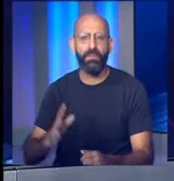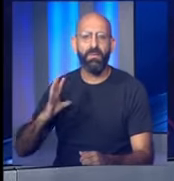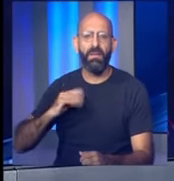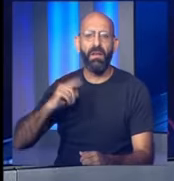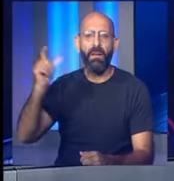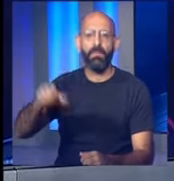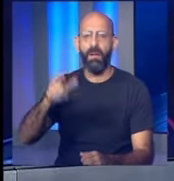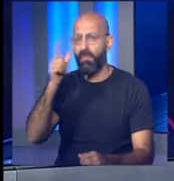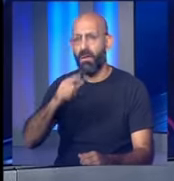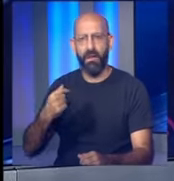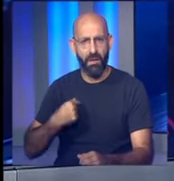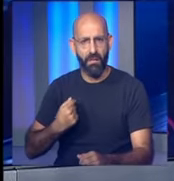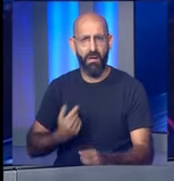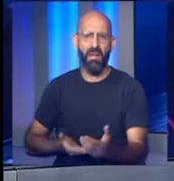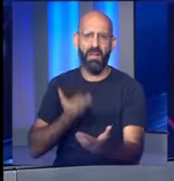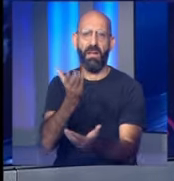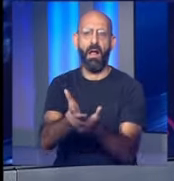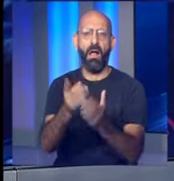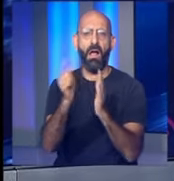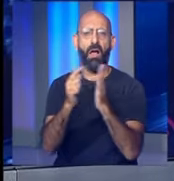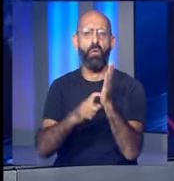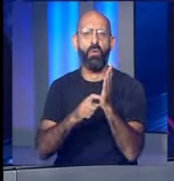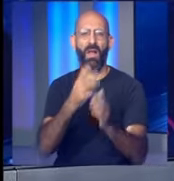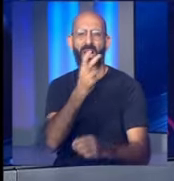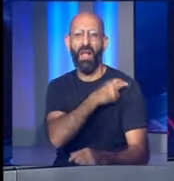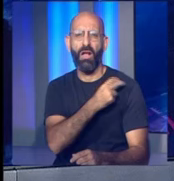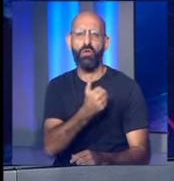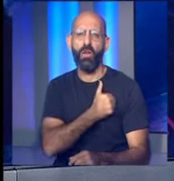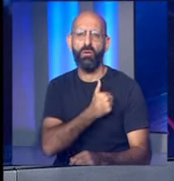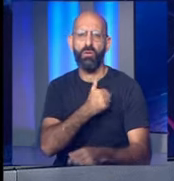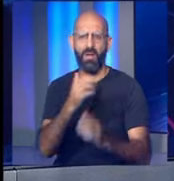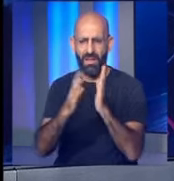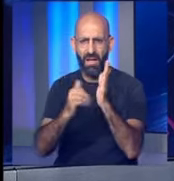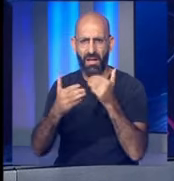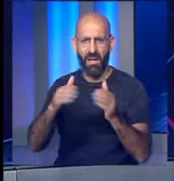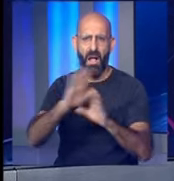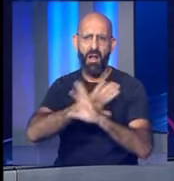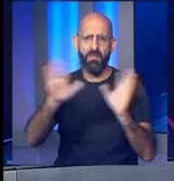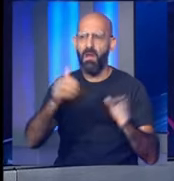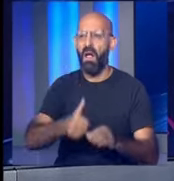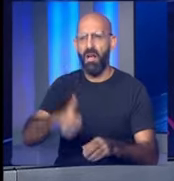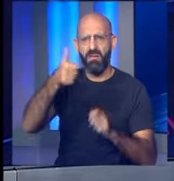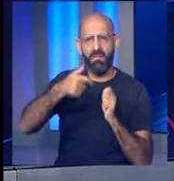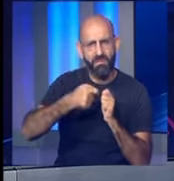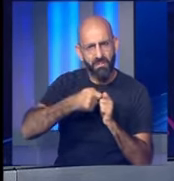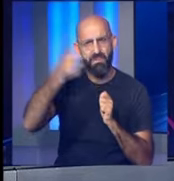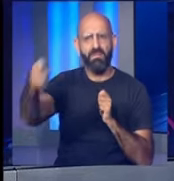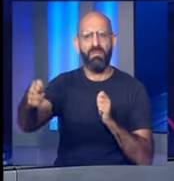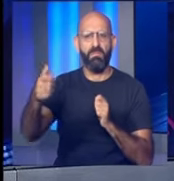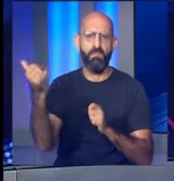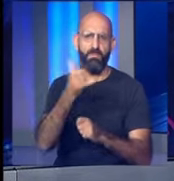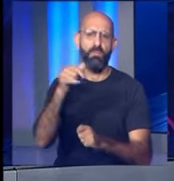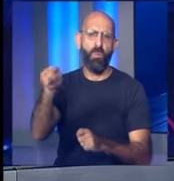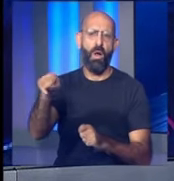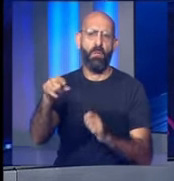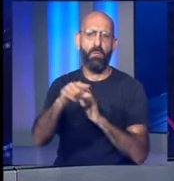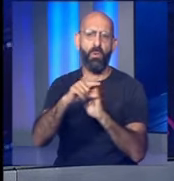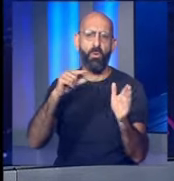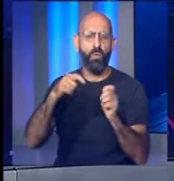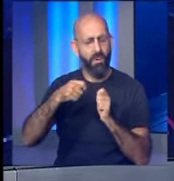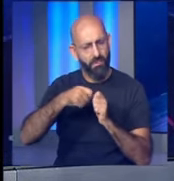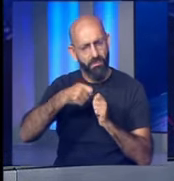النائب جورج عدوان تقدم باقتراح قانون للتمديد لقائد الجيش، ورأى أن المسار نحو بناء دولة يبدأ من الجيش، ويجب